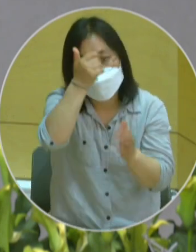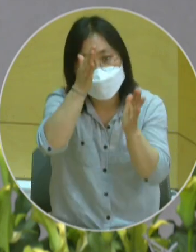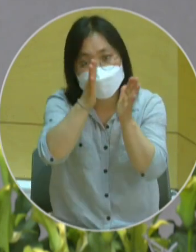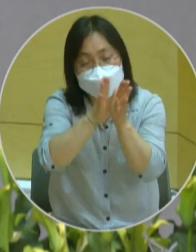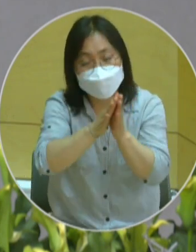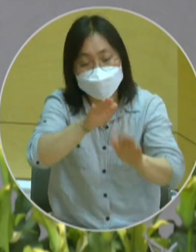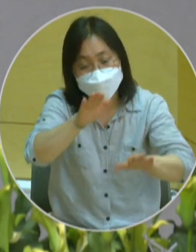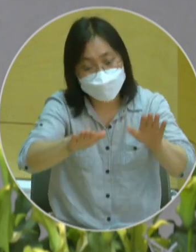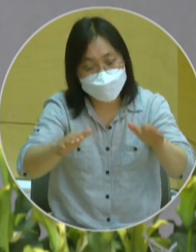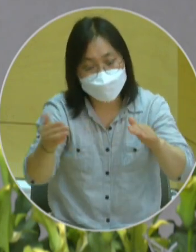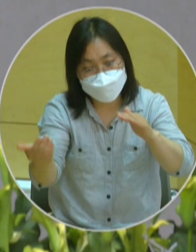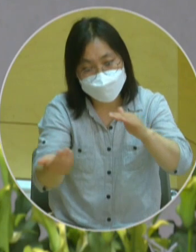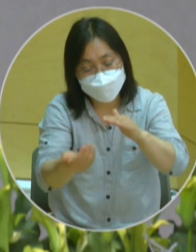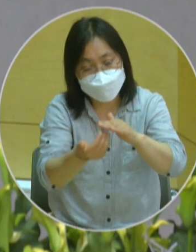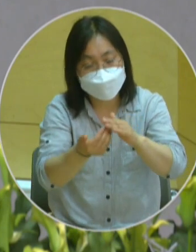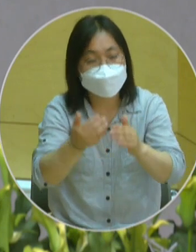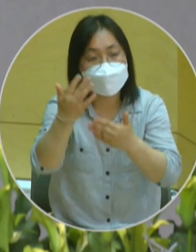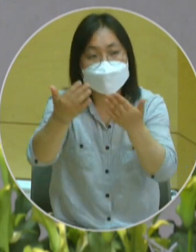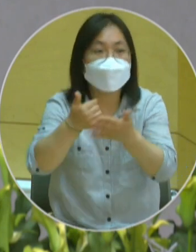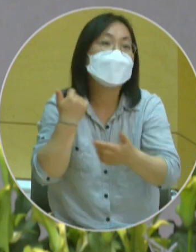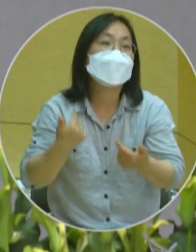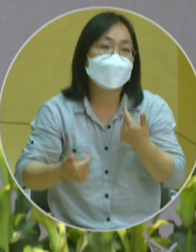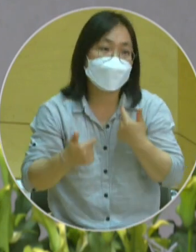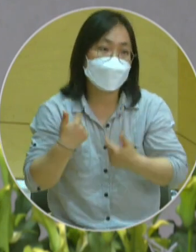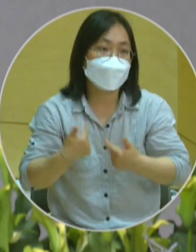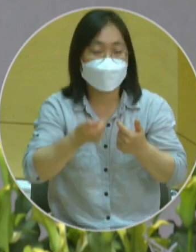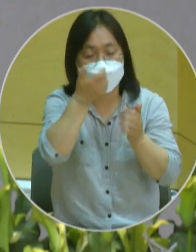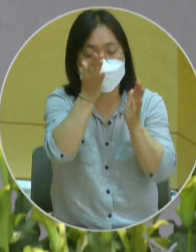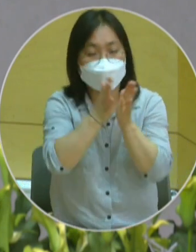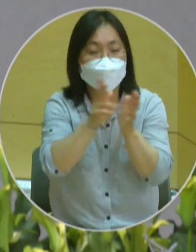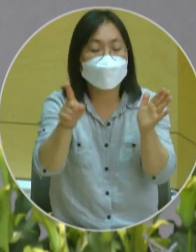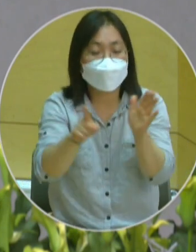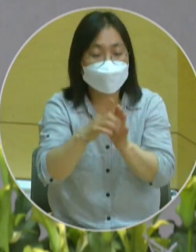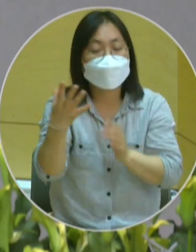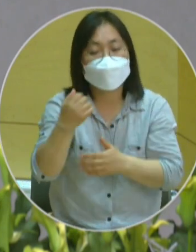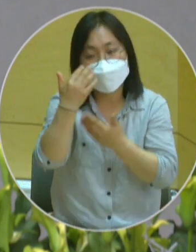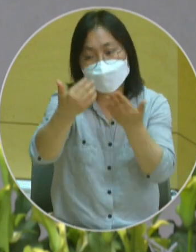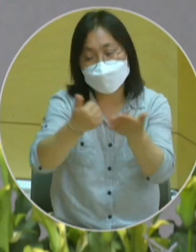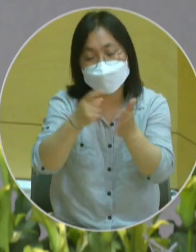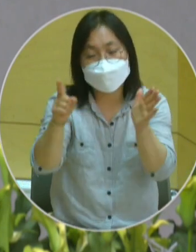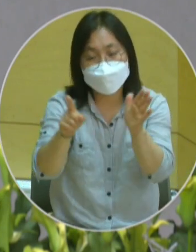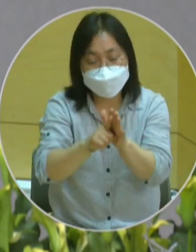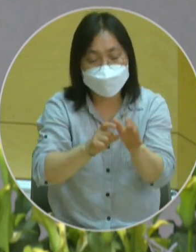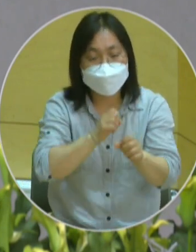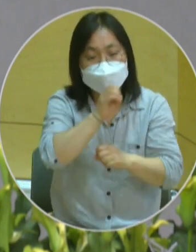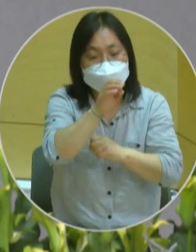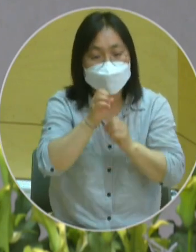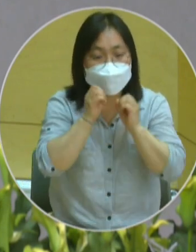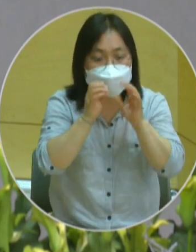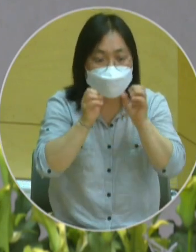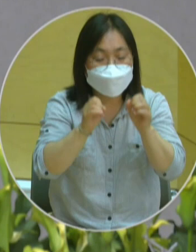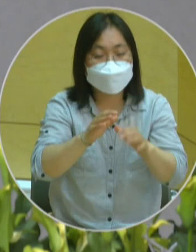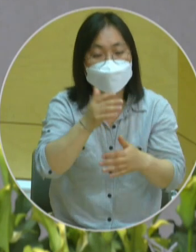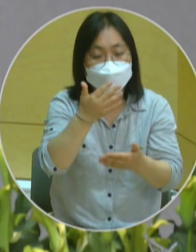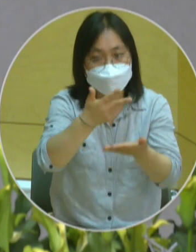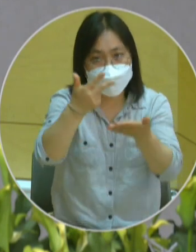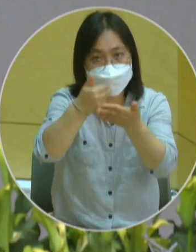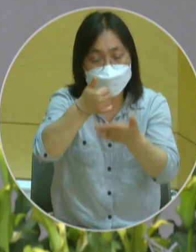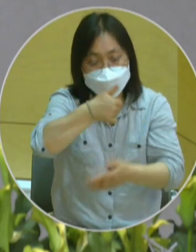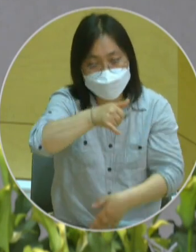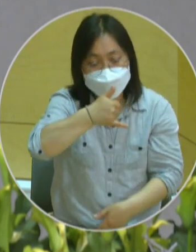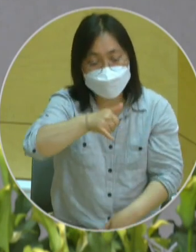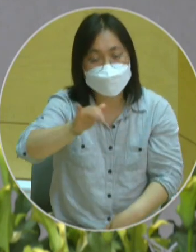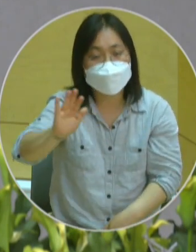기도의 균형을 이루어서 하나님의 기뻐하신 기도, 믿음으로 하나님 말씀을 믿고 전하는 바로 그런 주님의 자녀들이 될